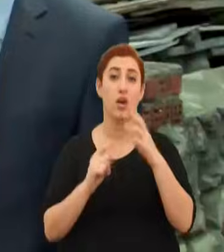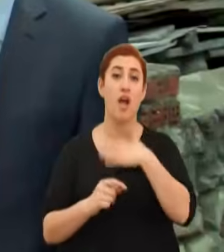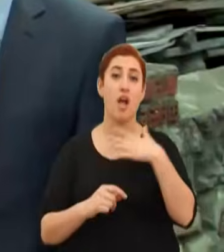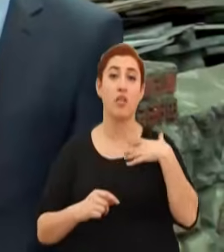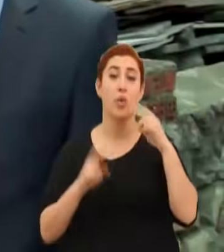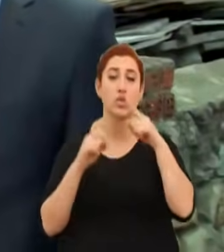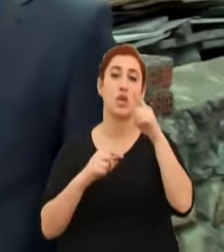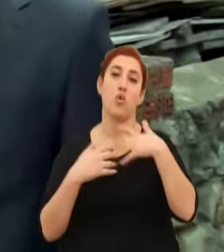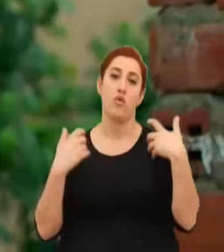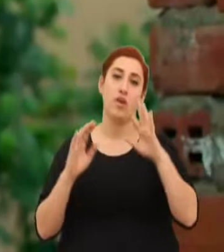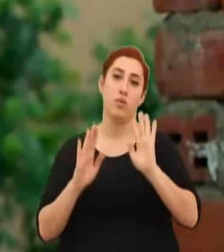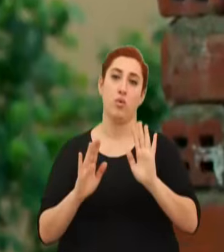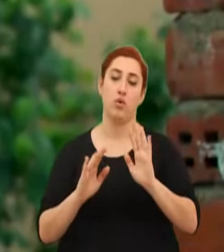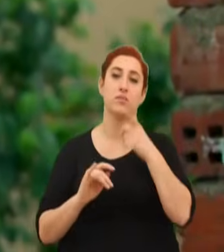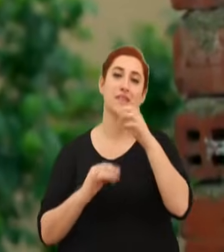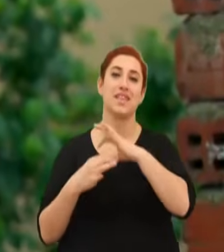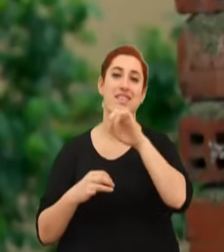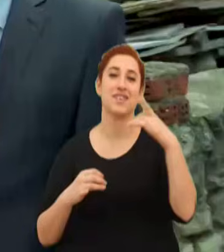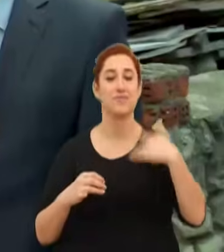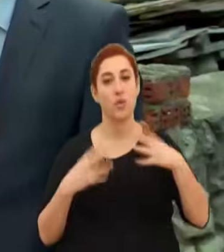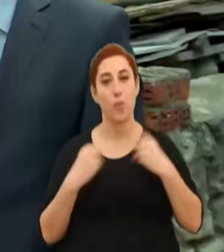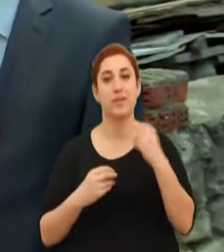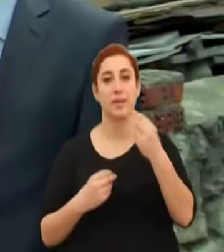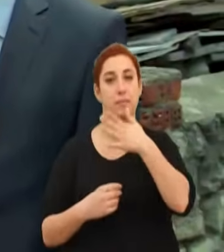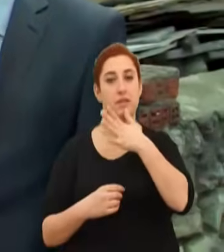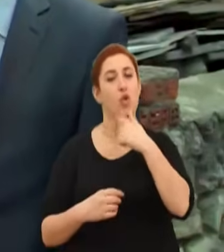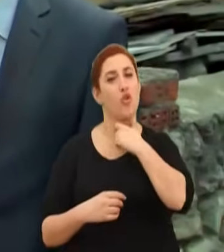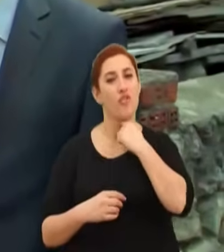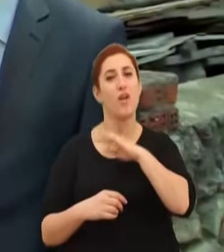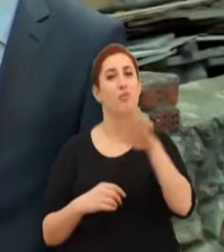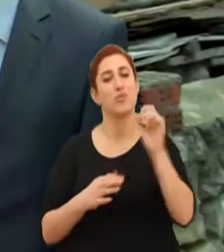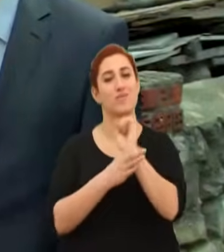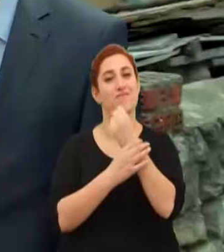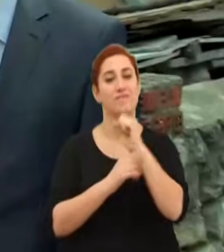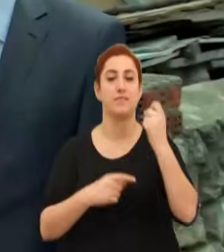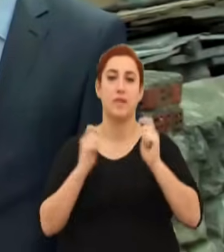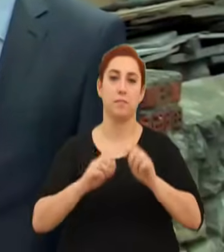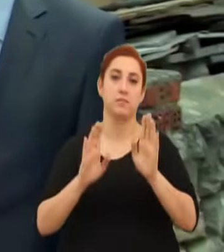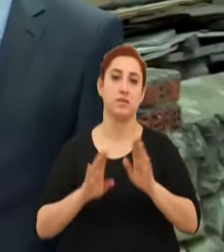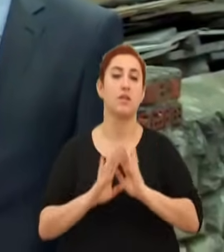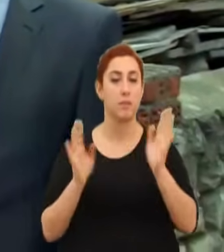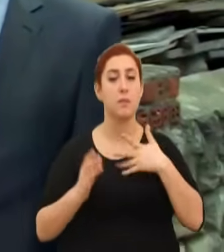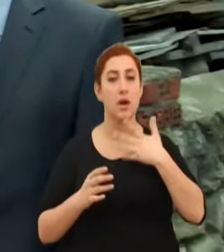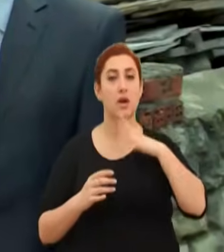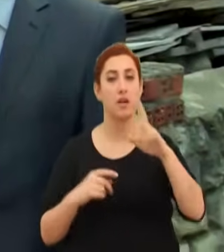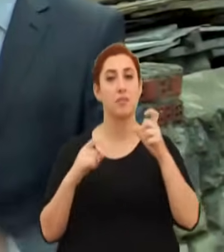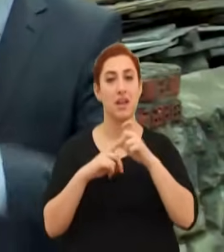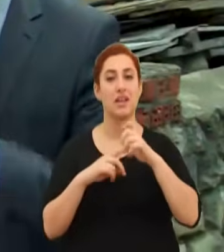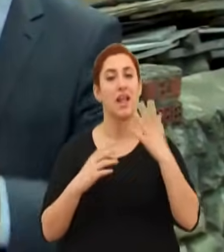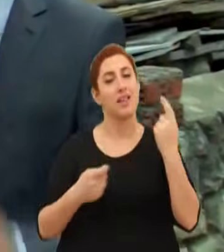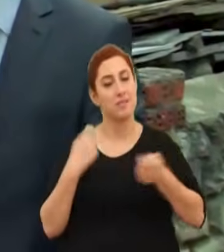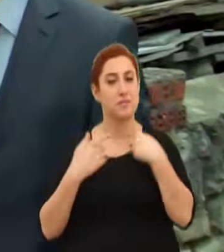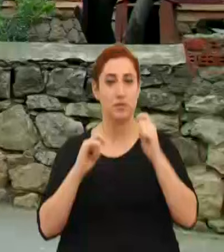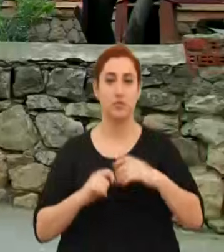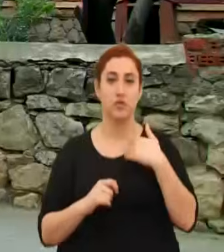annesi konusunda sana güveniyorum abiciğim. Sen insanların gönlünü almasını biliyorsun. Lütfen bütün hünerlerini konuştur abiciğim. Tamam, merak etme Erdem'ciğim.